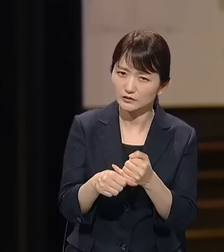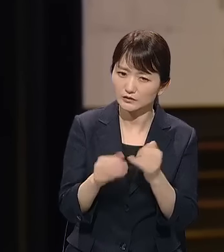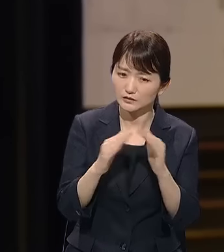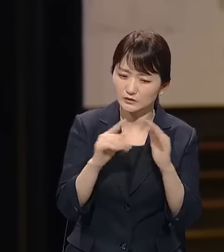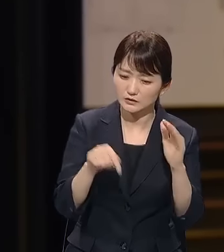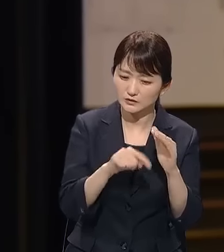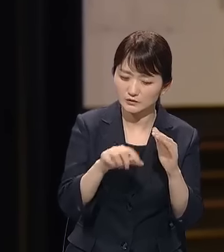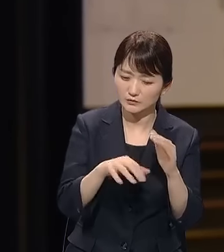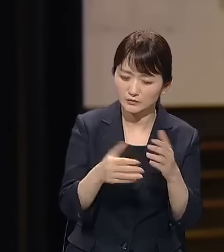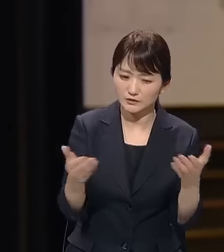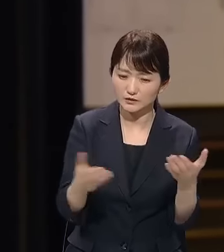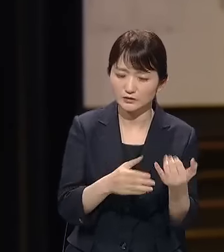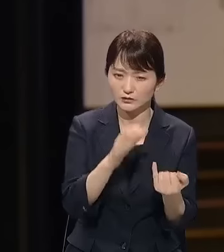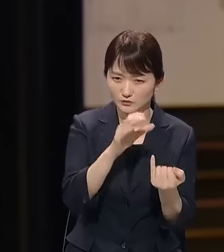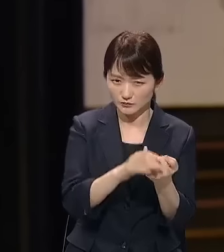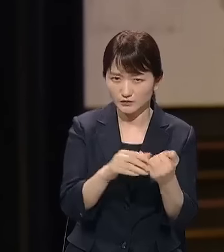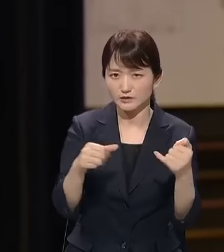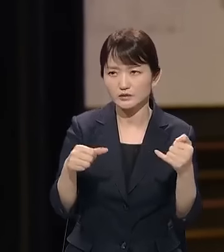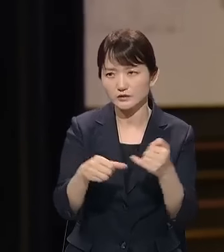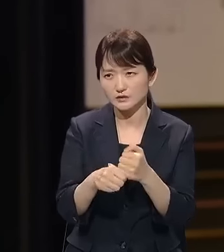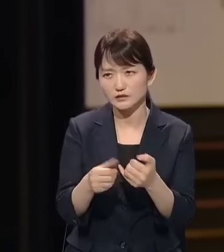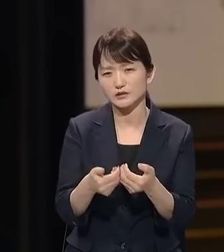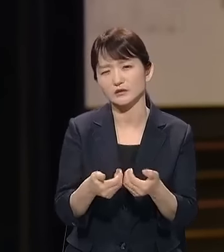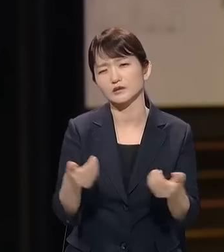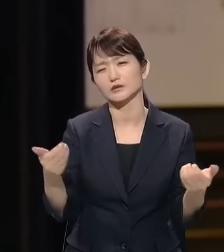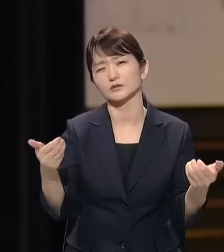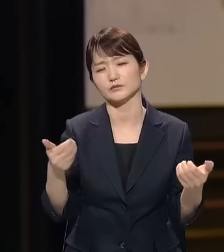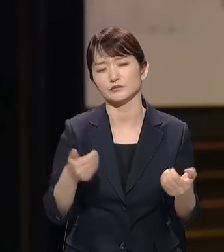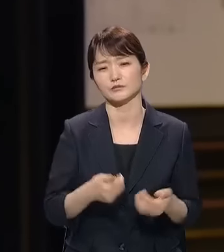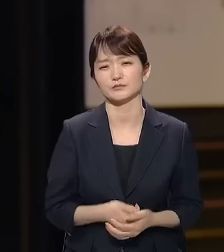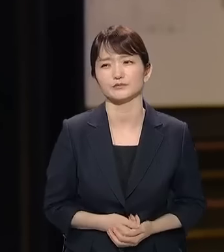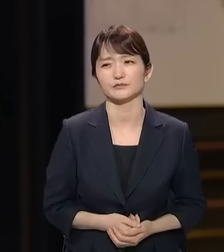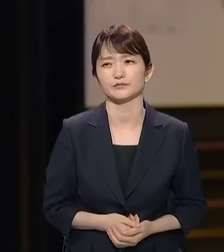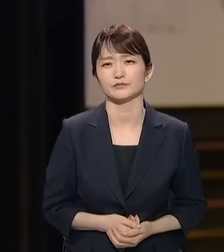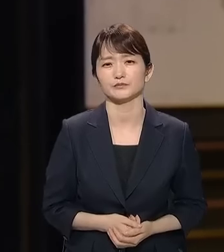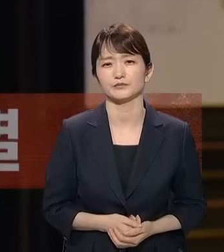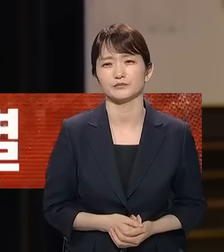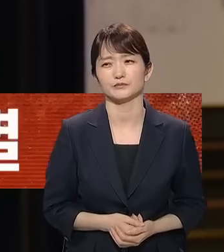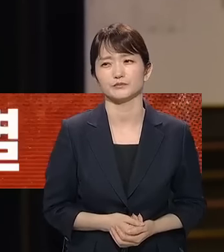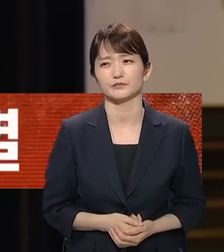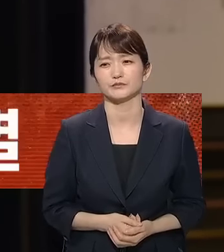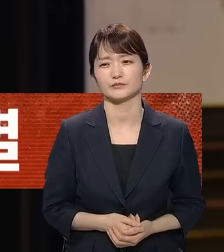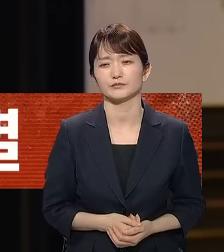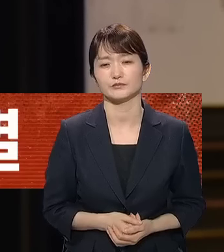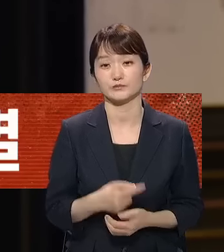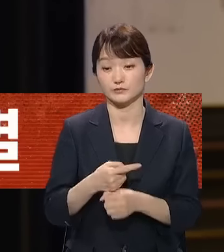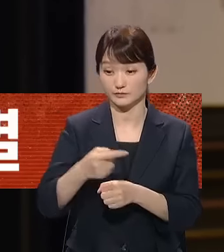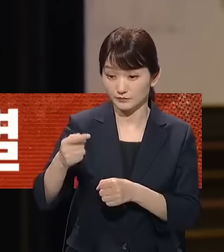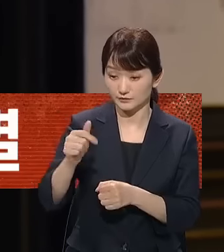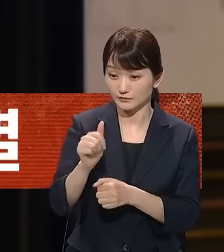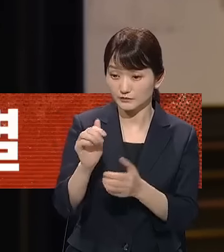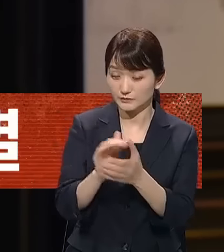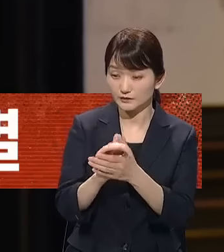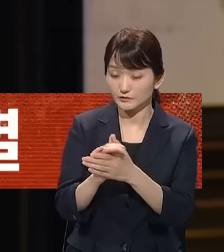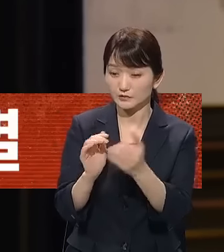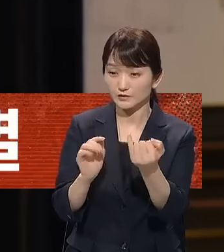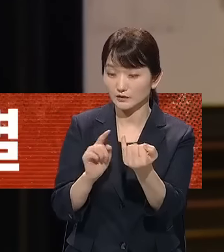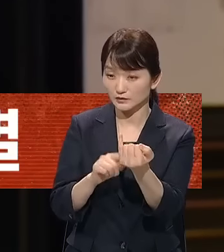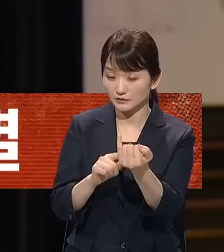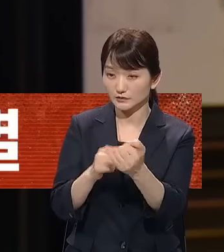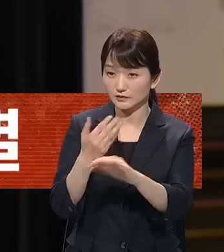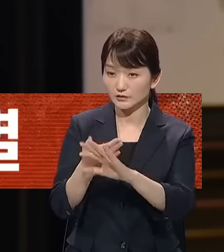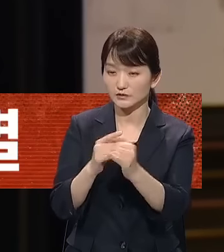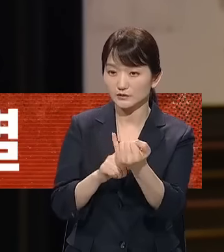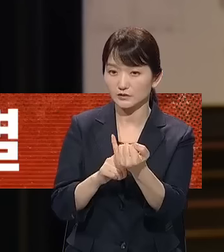도마 할 정도로까지 사귀는데 또 헤어지고 말았다고 하네요 근데 뭐 그럴 수 있는데 1년 후쯤에 남자 친구는 다른 여성과 교재를